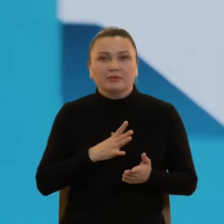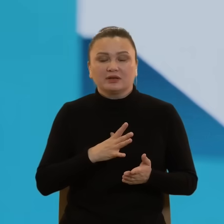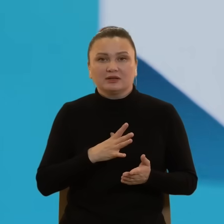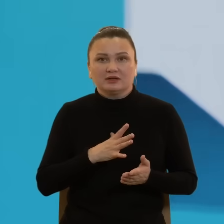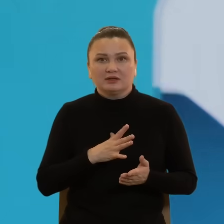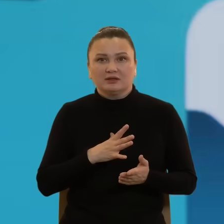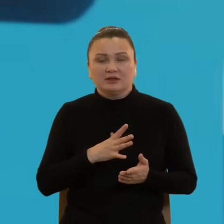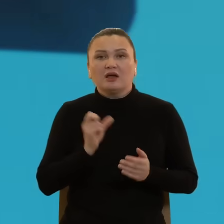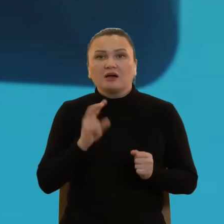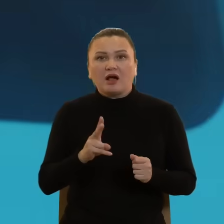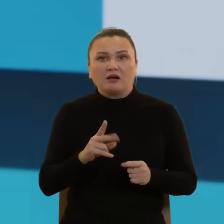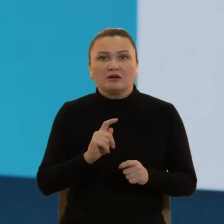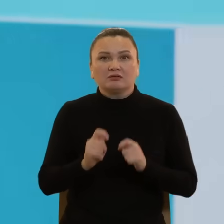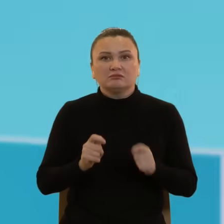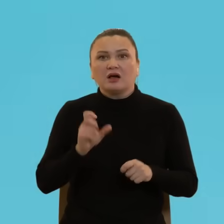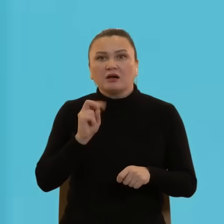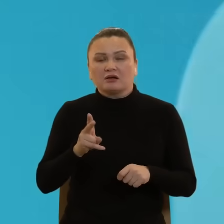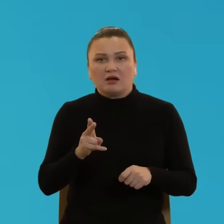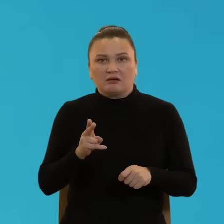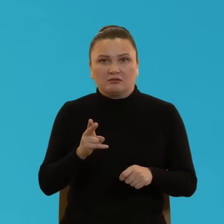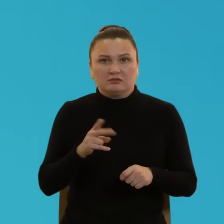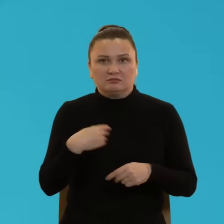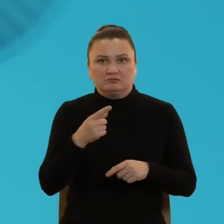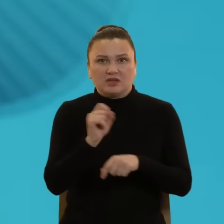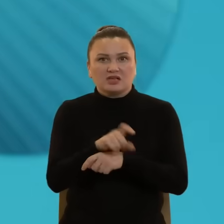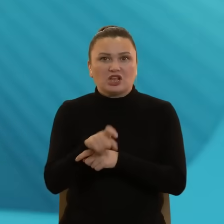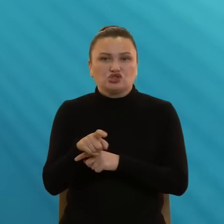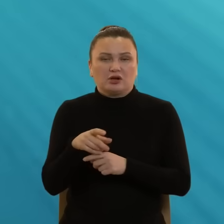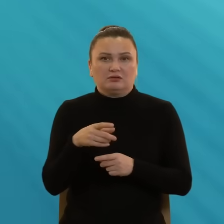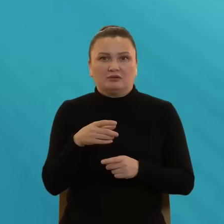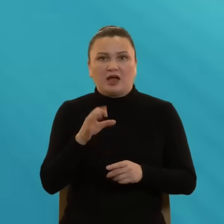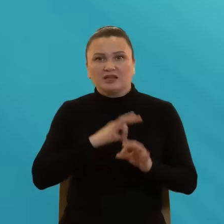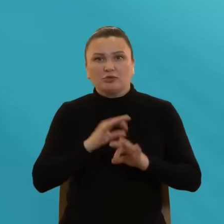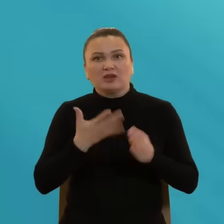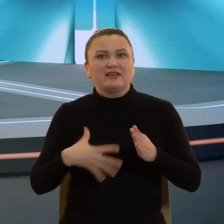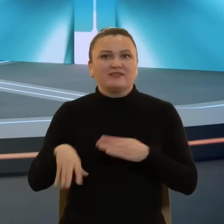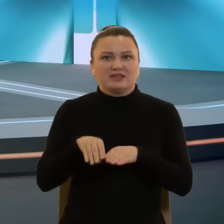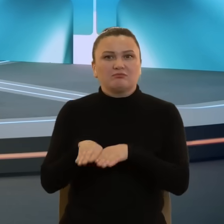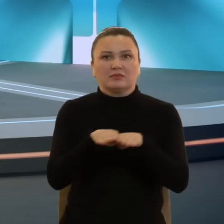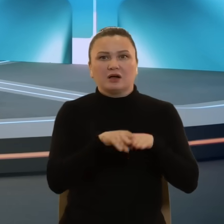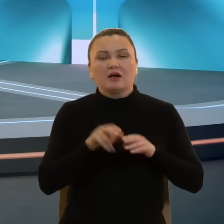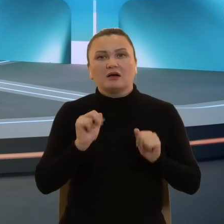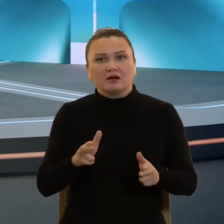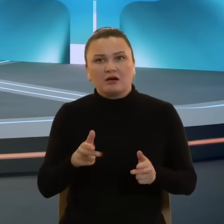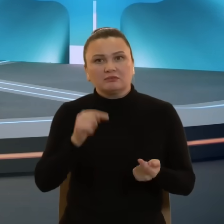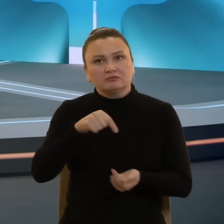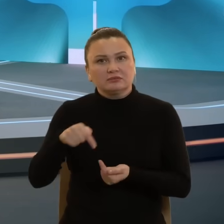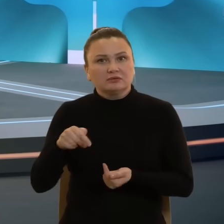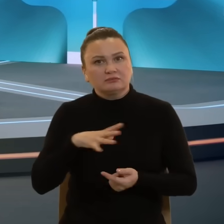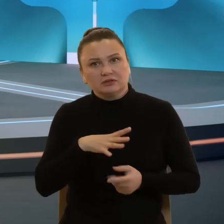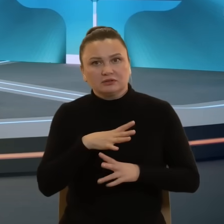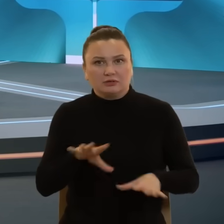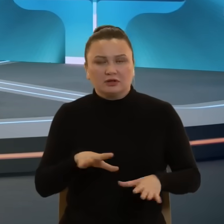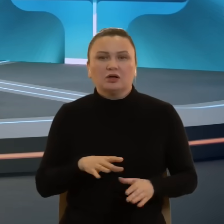к назначению? Какой был симптом, что могли назначить антибиотик? Или тогда это было для всех? Ну, конечно, в